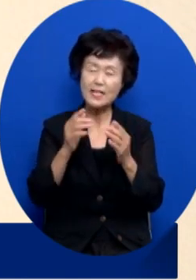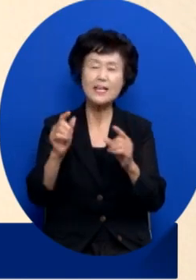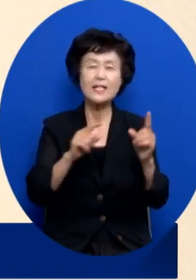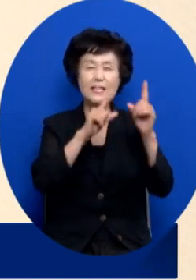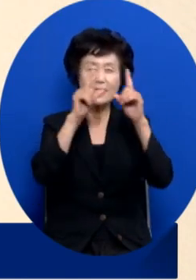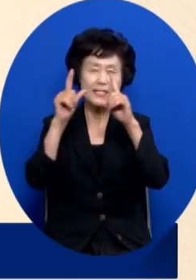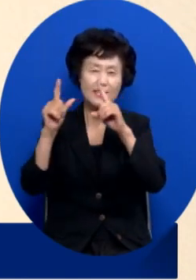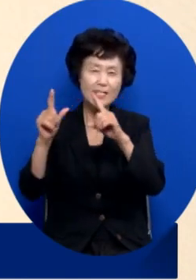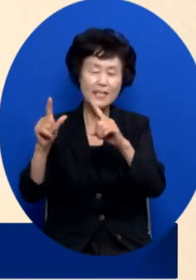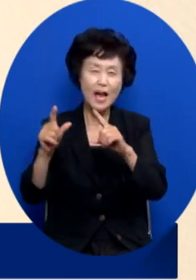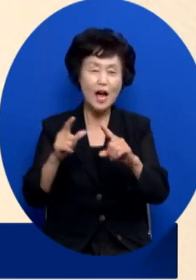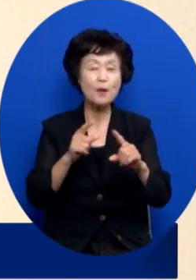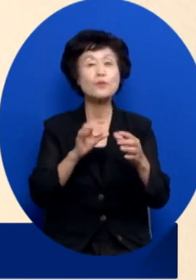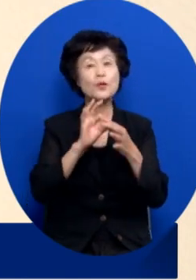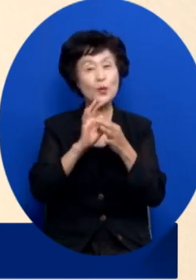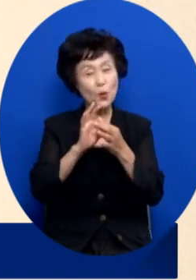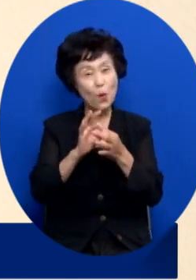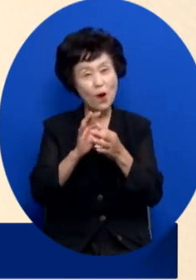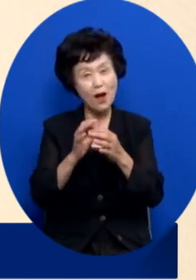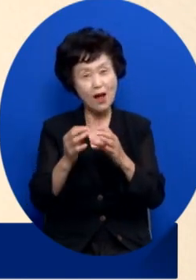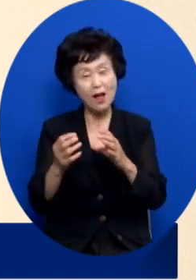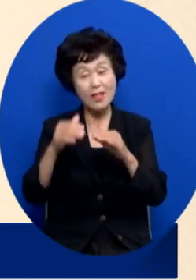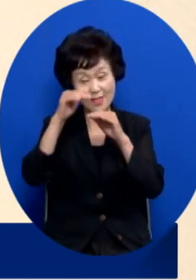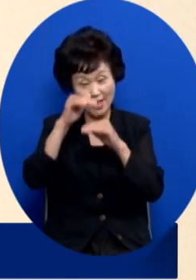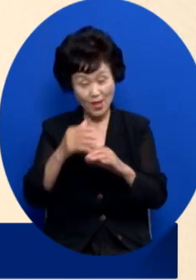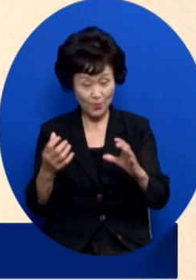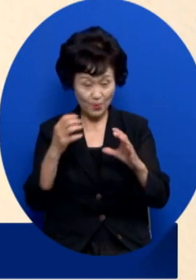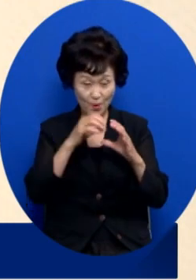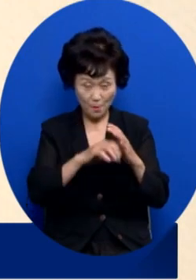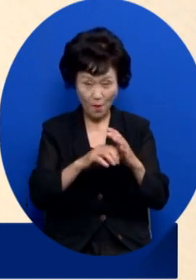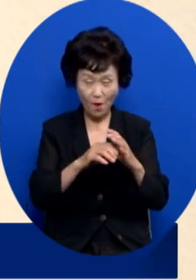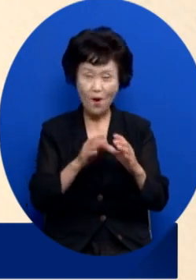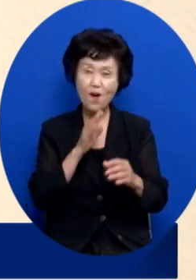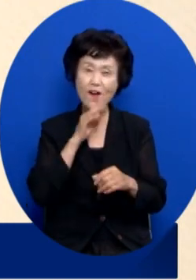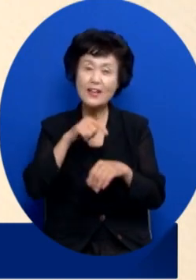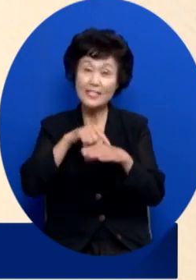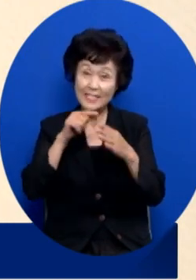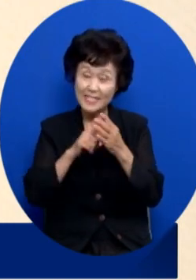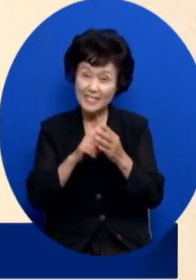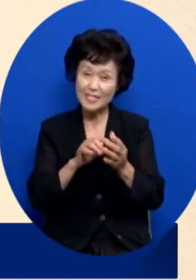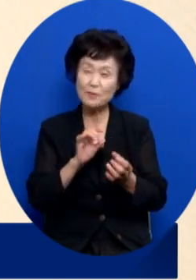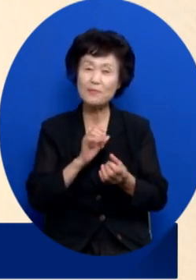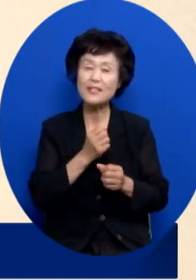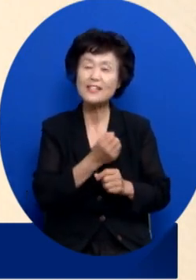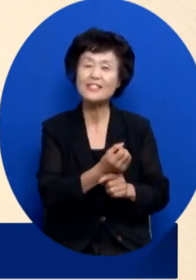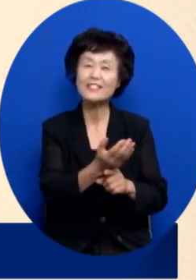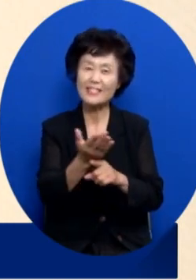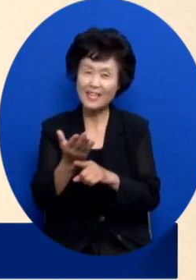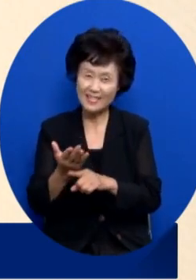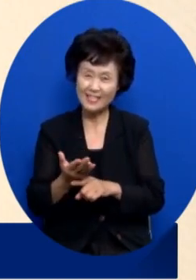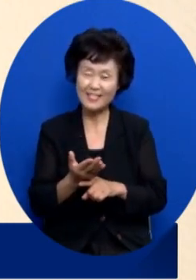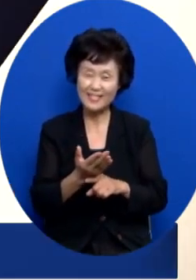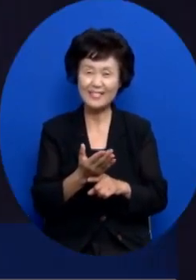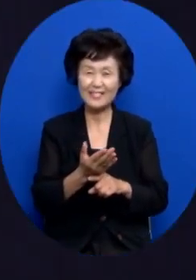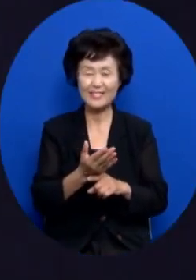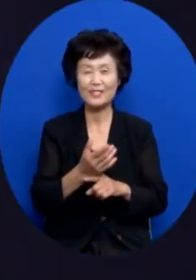내용이라 진심은 전달된다고 하잖아요. 그래서 그 진심이 독자들에게 많이 전달된 것